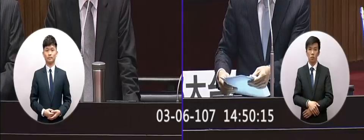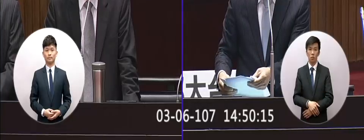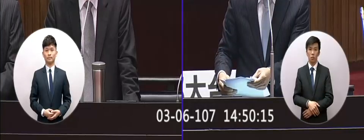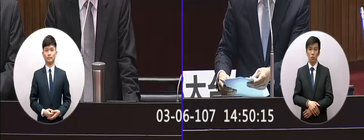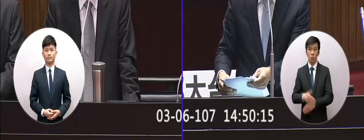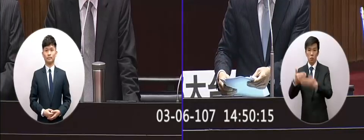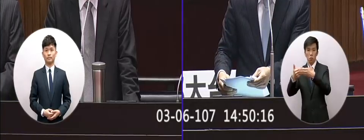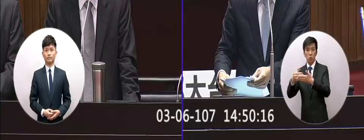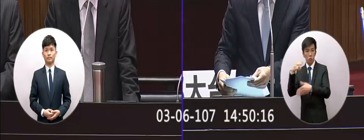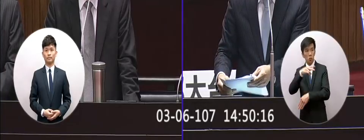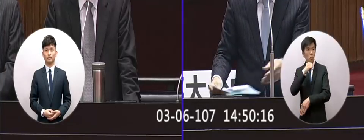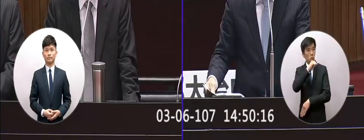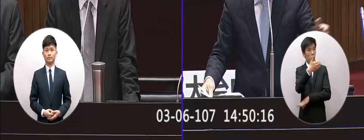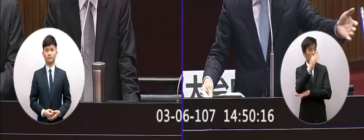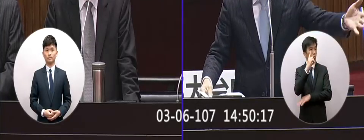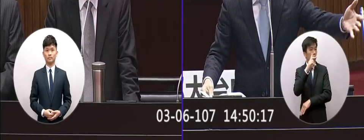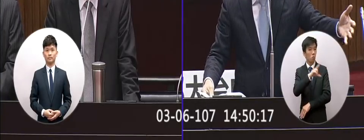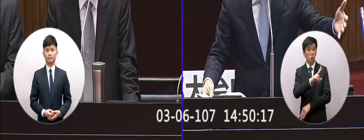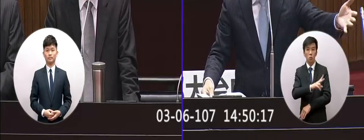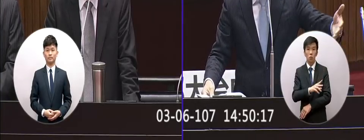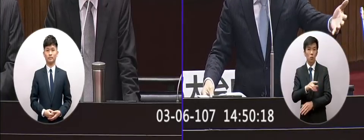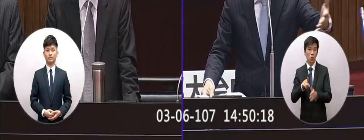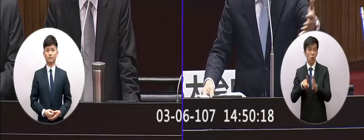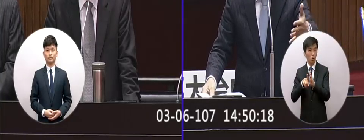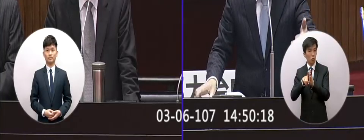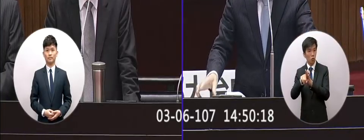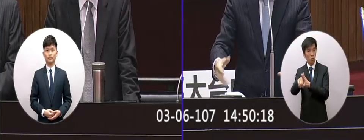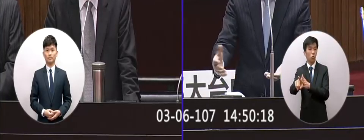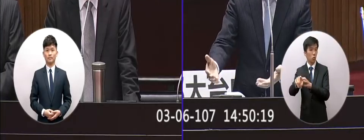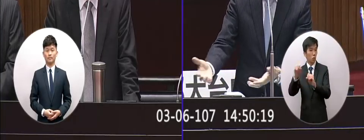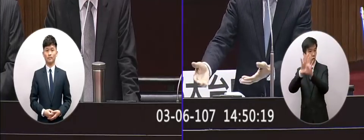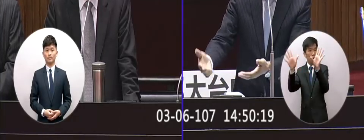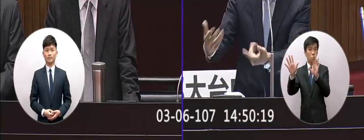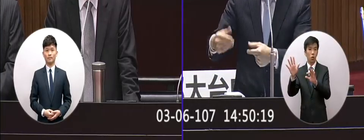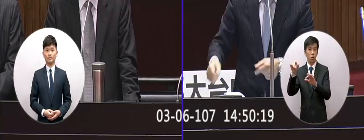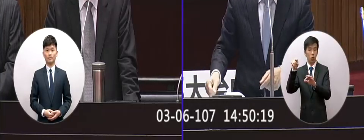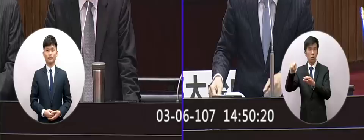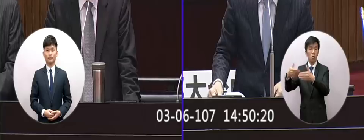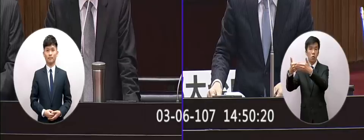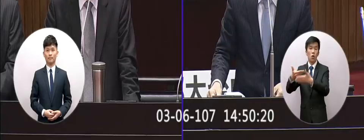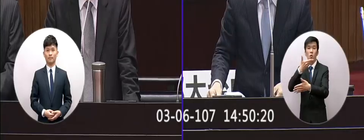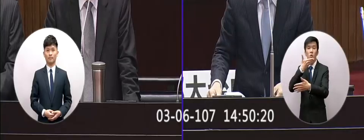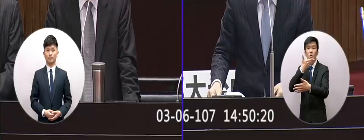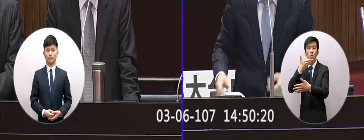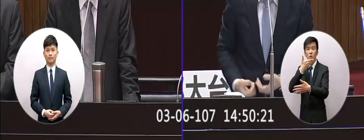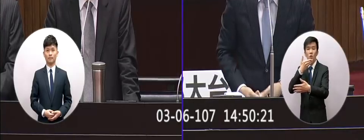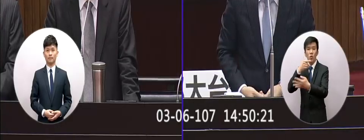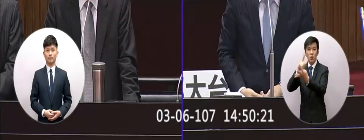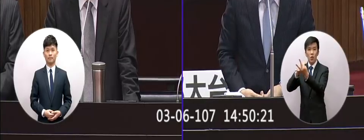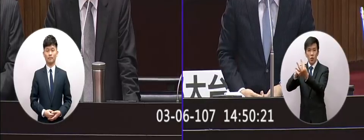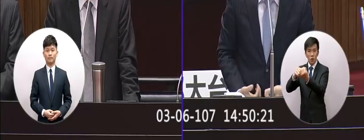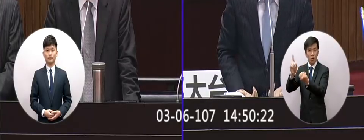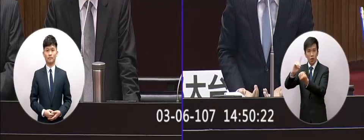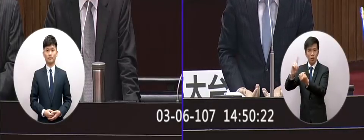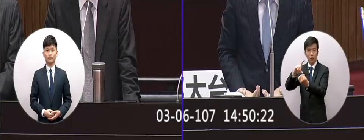国政府的存在，就直接跟你讲说啊，我这里有什么东西，你们就来吧。然后我们政府说，我没有回